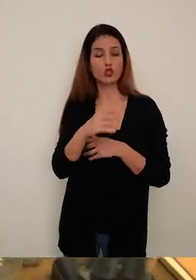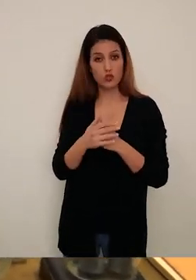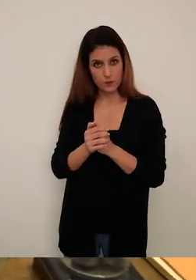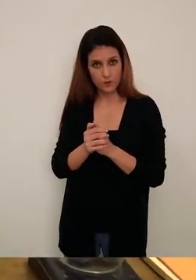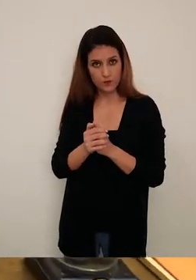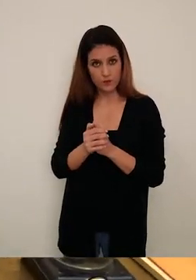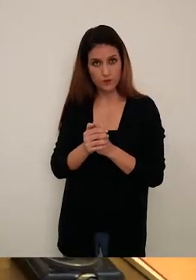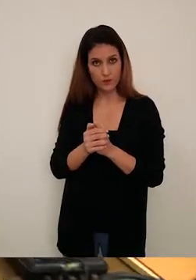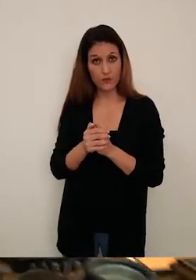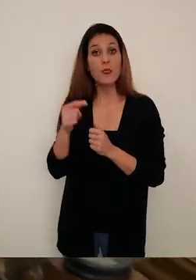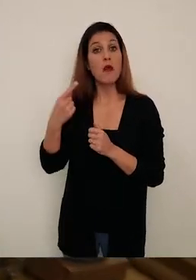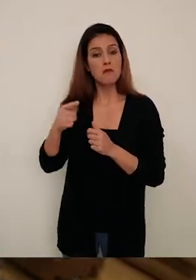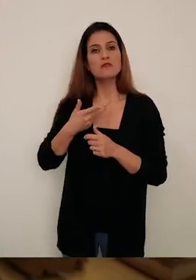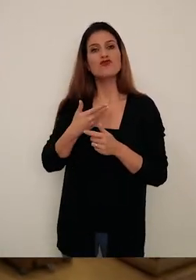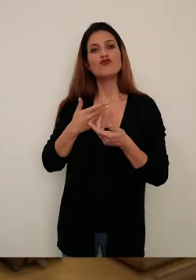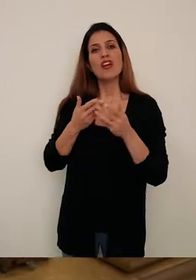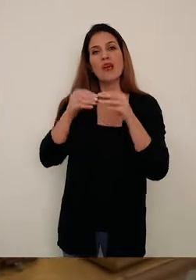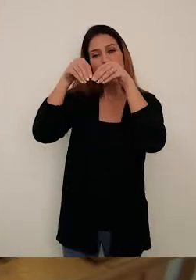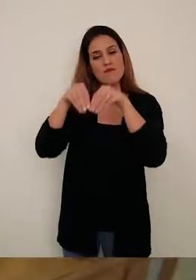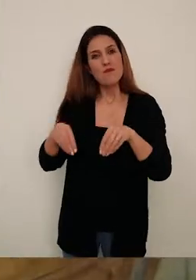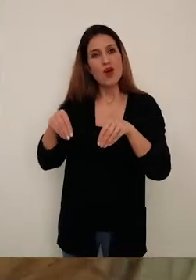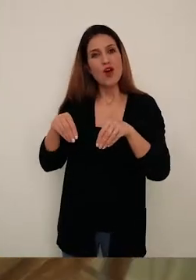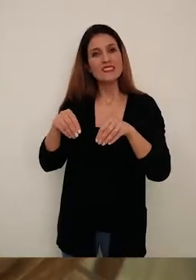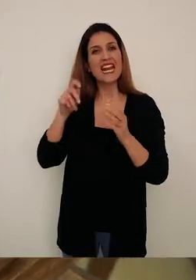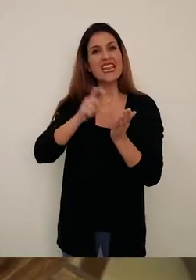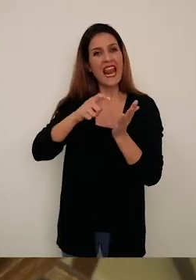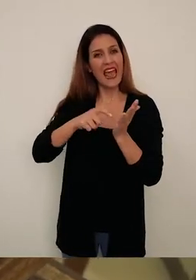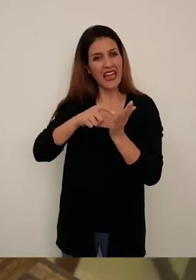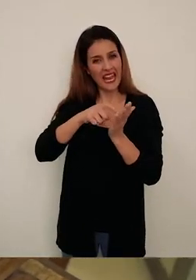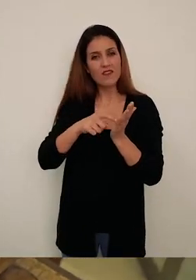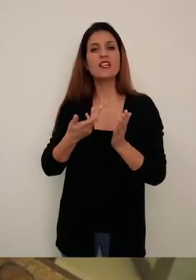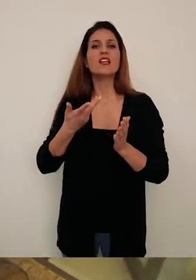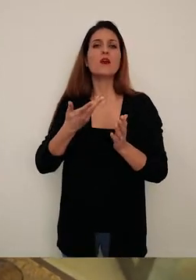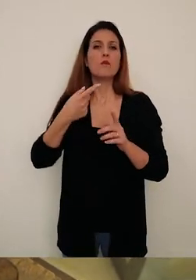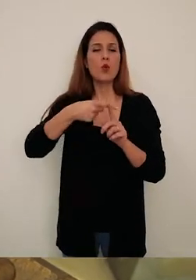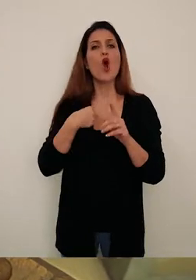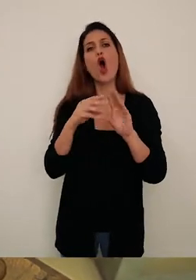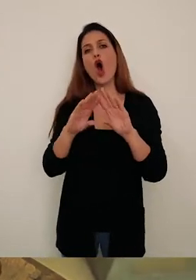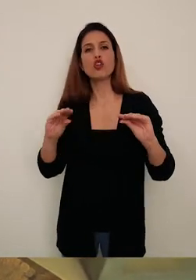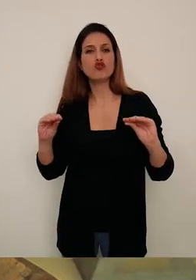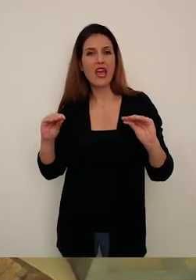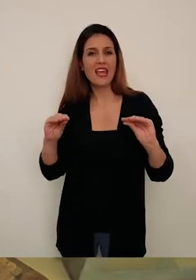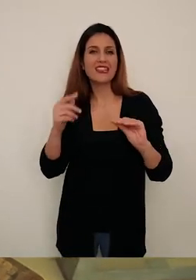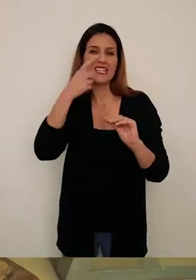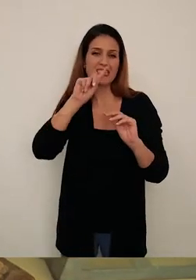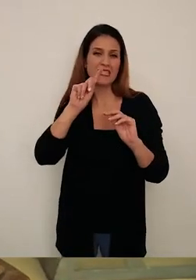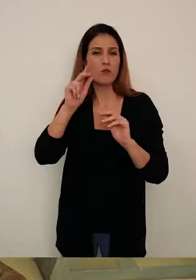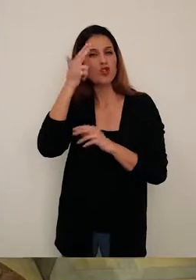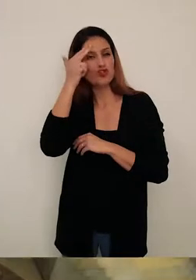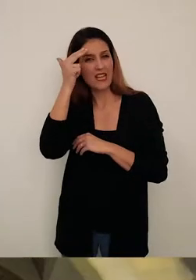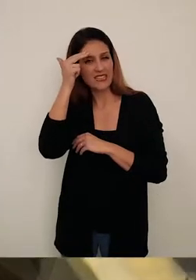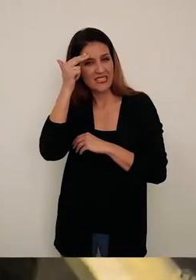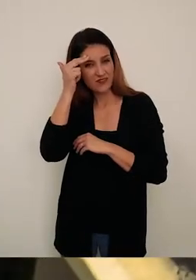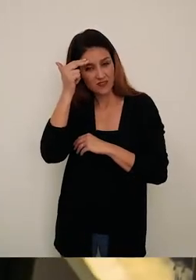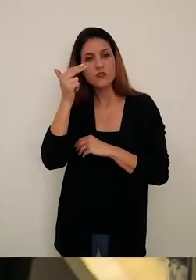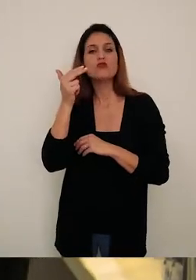Qui è stata allestita una stazione telegrafica con varie strumentazioni scientifiche, quali il classico rocchetto di Ruhmkorff e